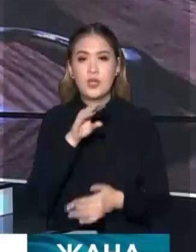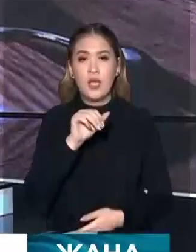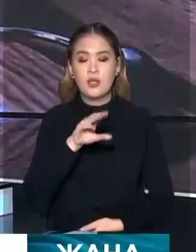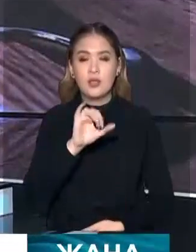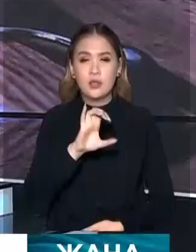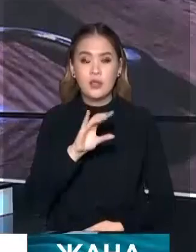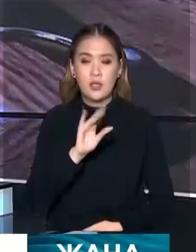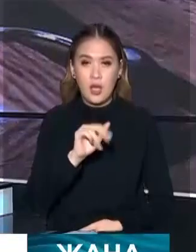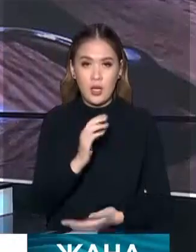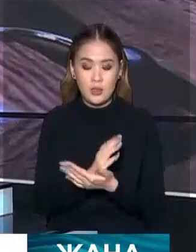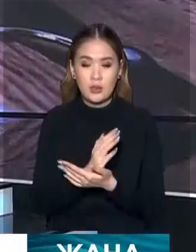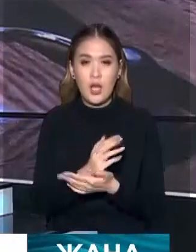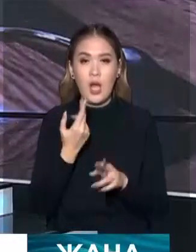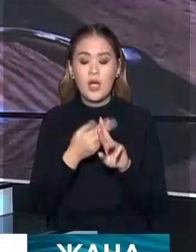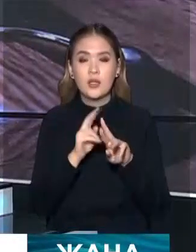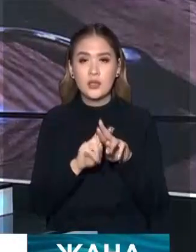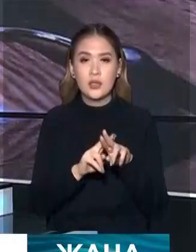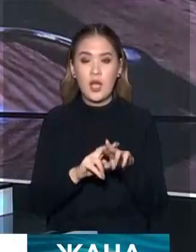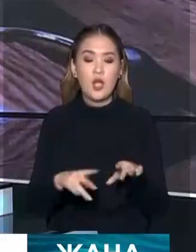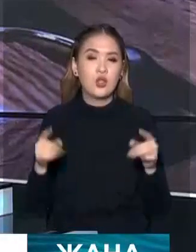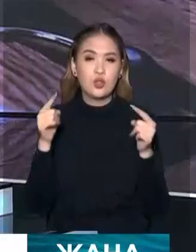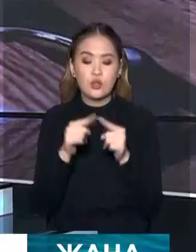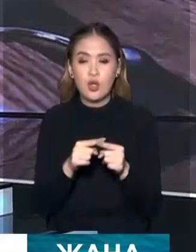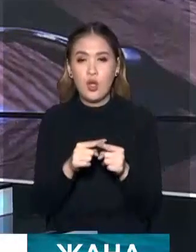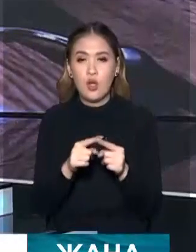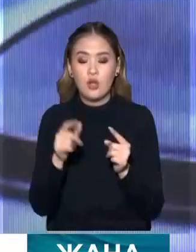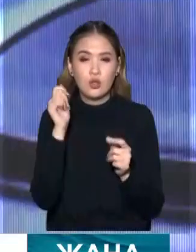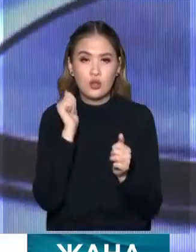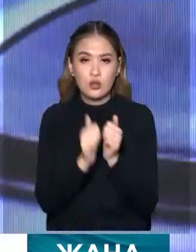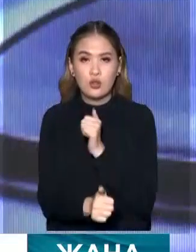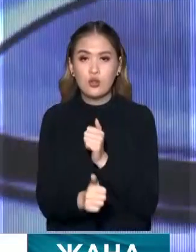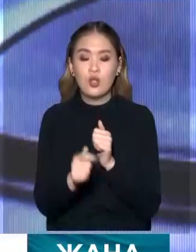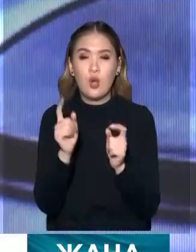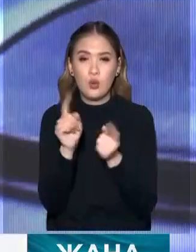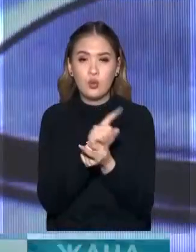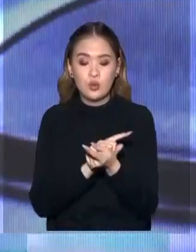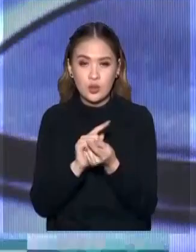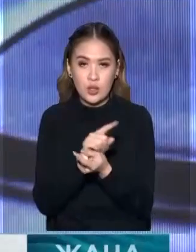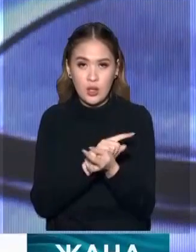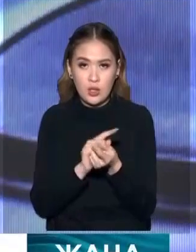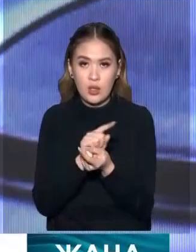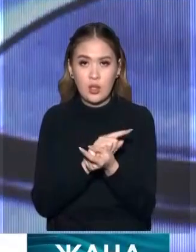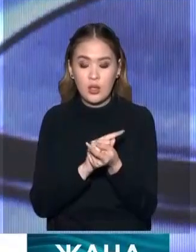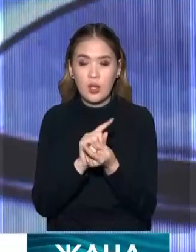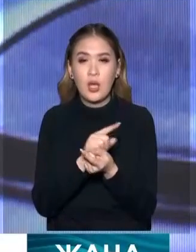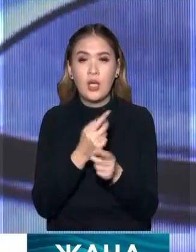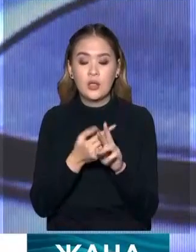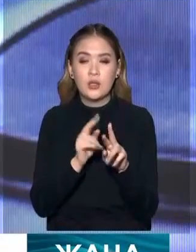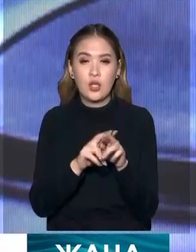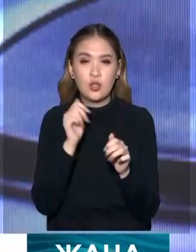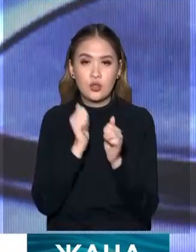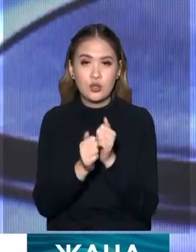шығар дегенім. Статистика енді ол нақты статистика күнделікті өзгеріп тұратын. Енді оны соттан сұрау керек дейсіздер ғой. Ол